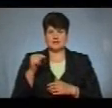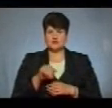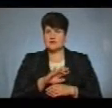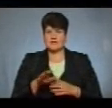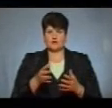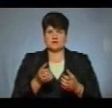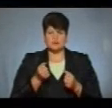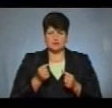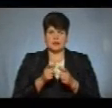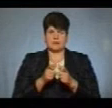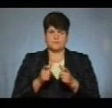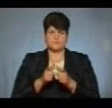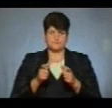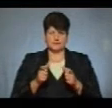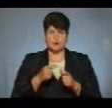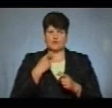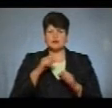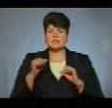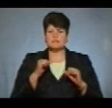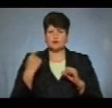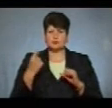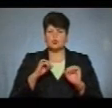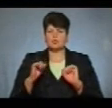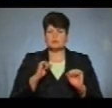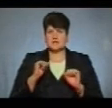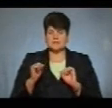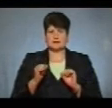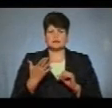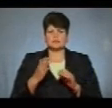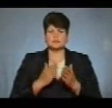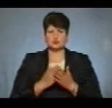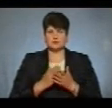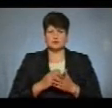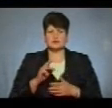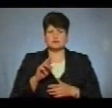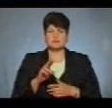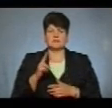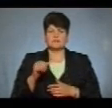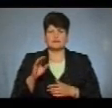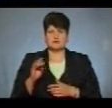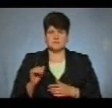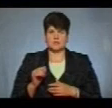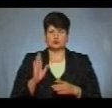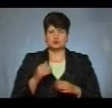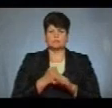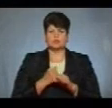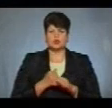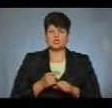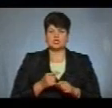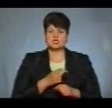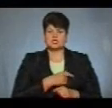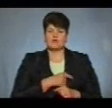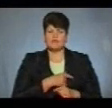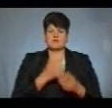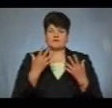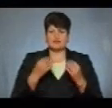неотриманих ID-карток, каже керівник обласного управління Державної міграційної служби Ярослав Давибідам. Буде здійснено чергування як переддень, так і в